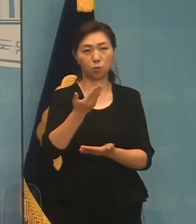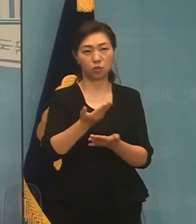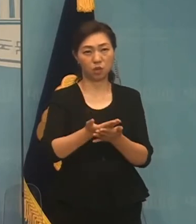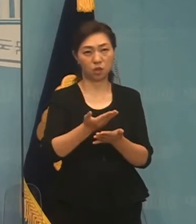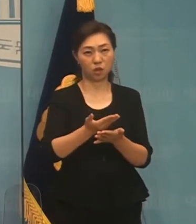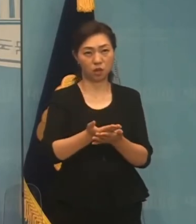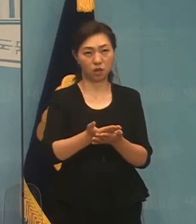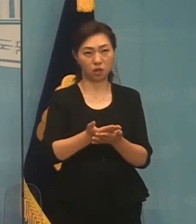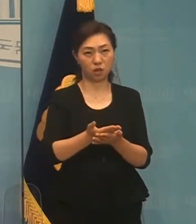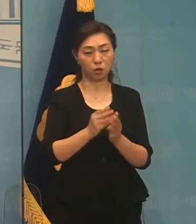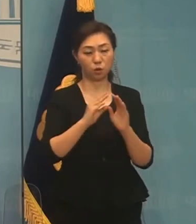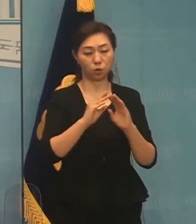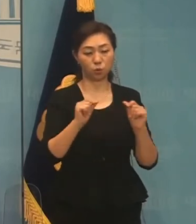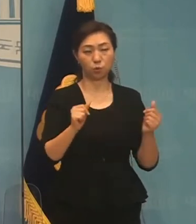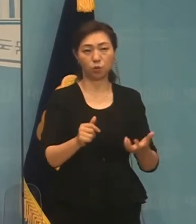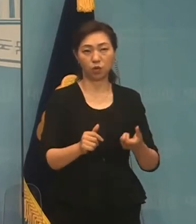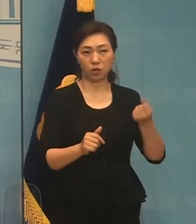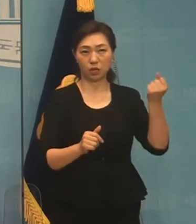토지주